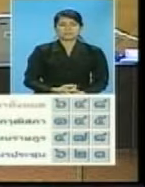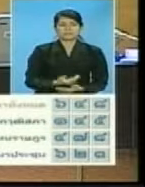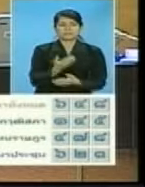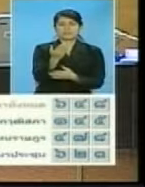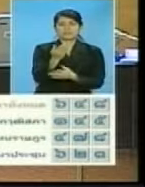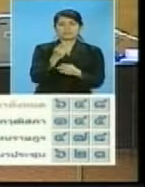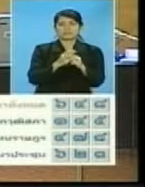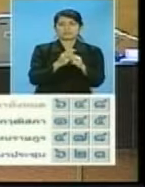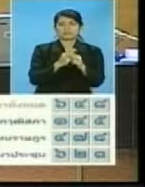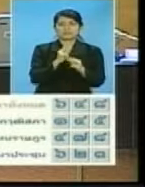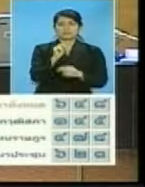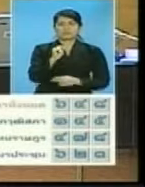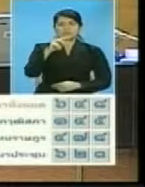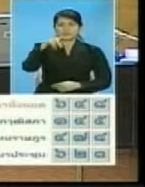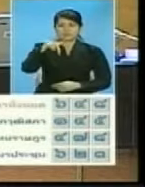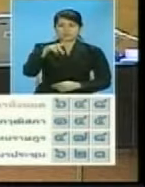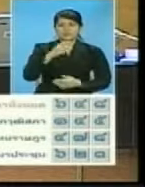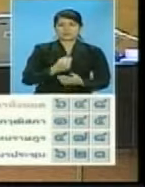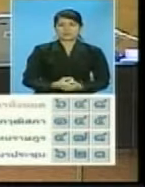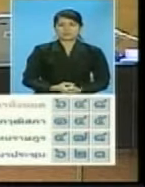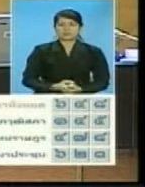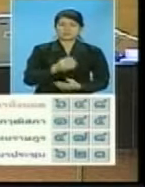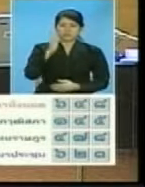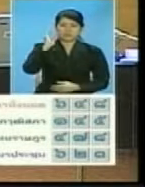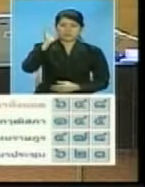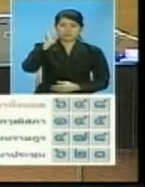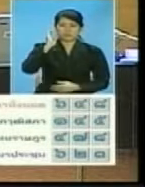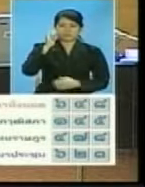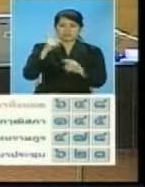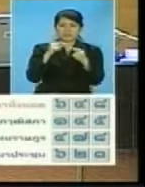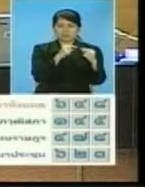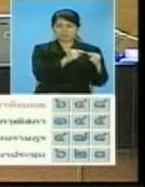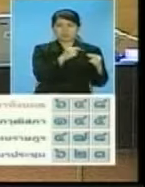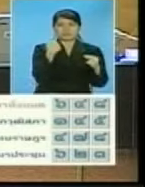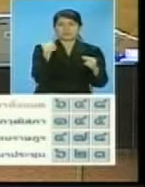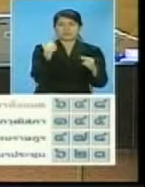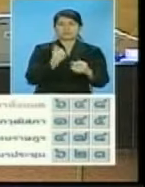ท่านนิพนธ์บุญญามณีท่านจะอภิปรายไหมฮะ